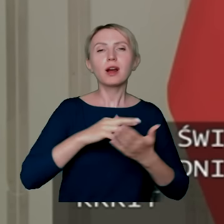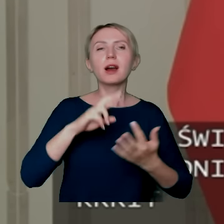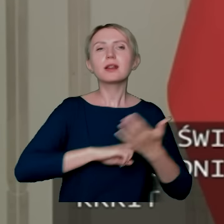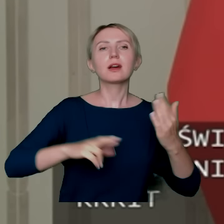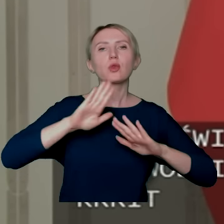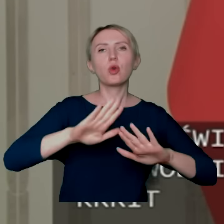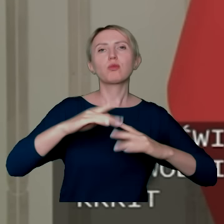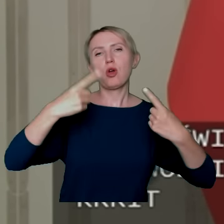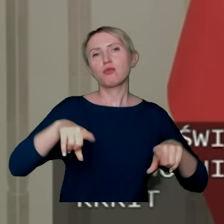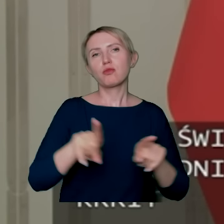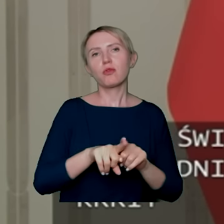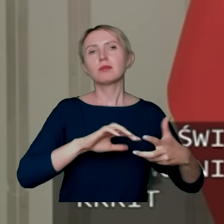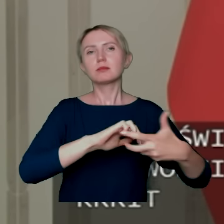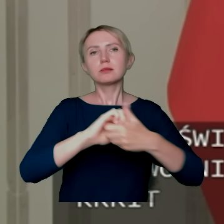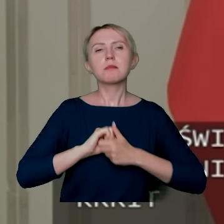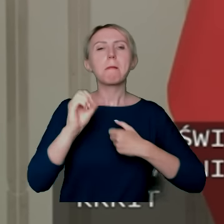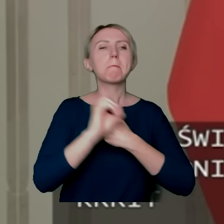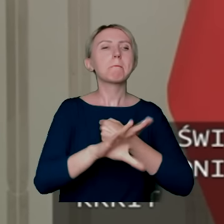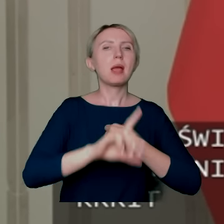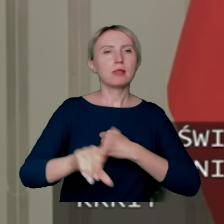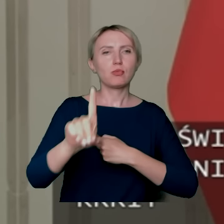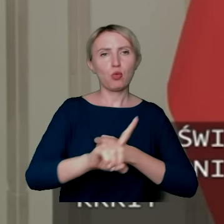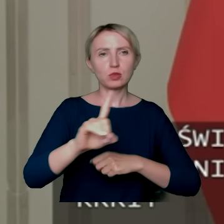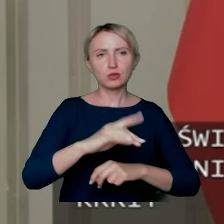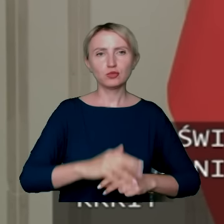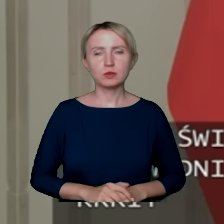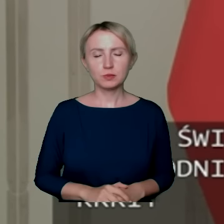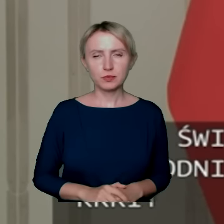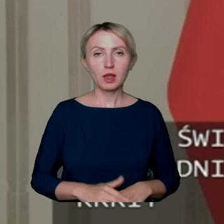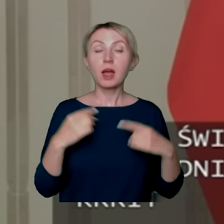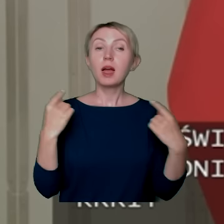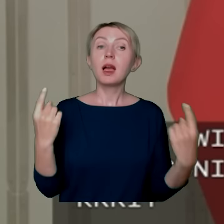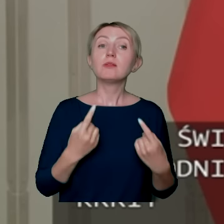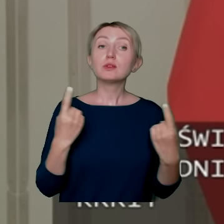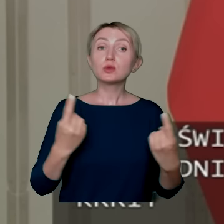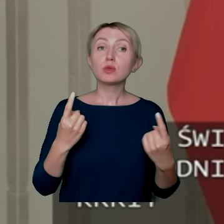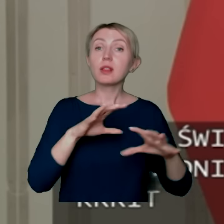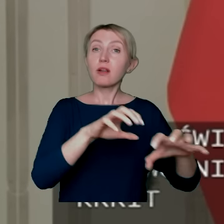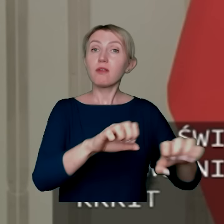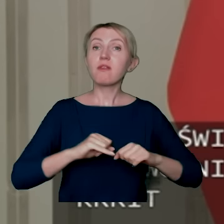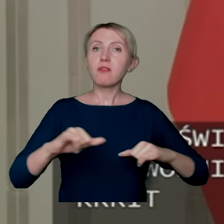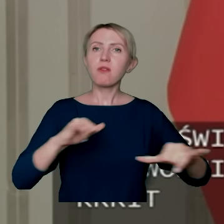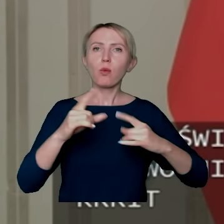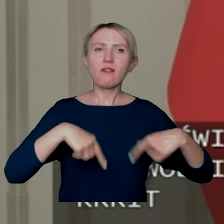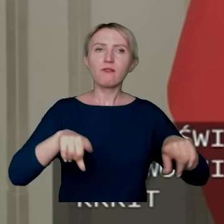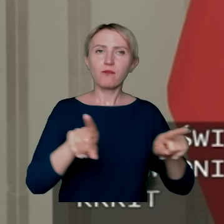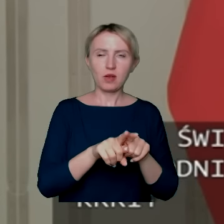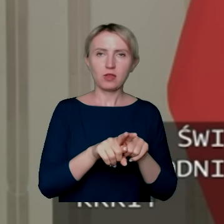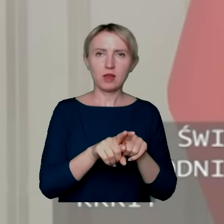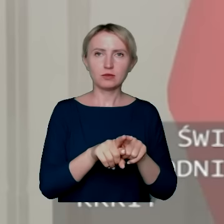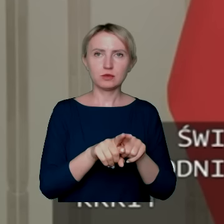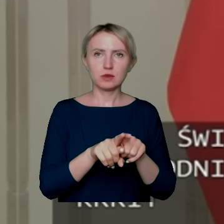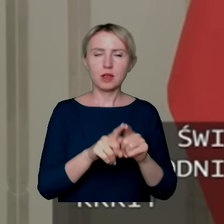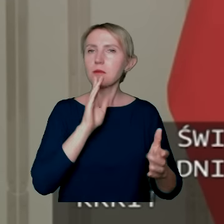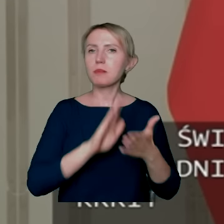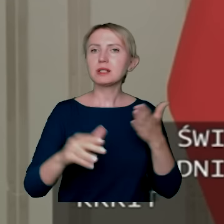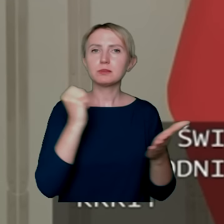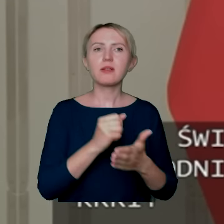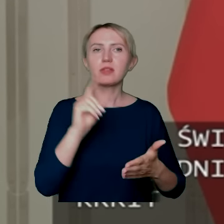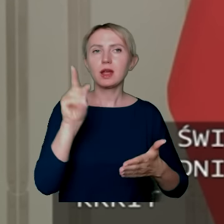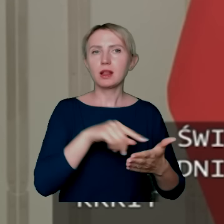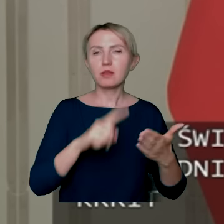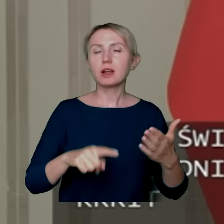obywateli i integralności mediów publicznych w sytuacji ich zawłaszczenia przez władzę wykonawczą i bezprawnej likwidacji. Krajowa